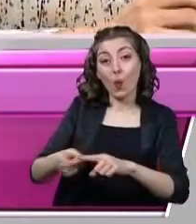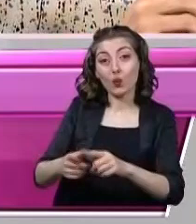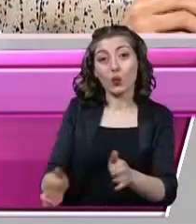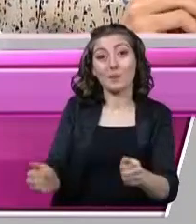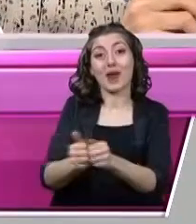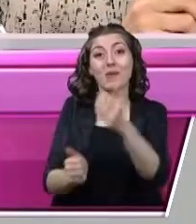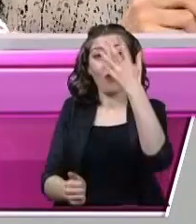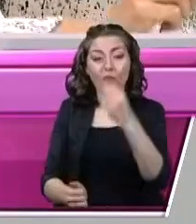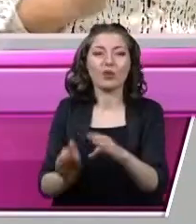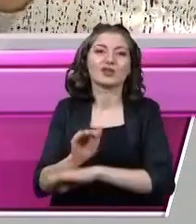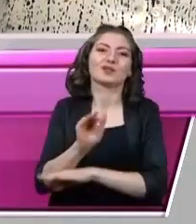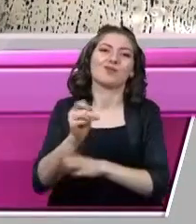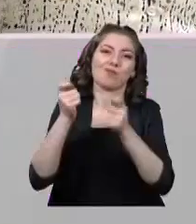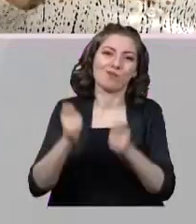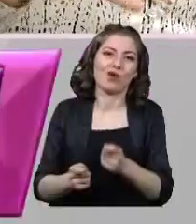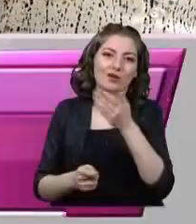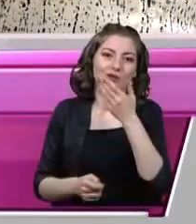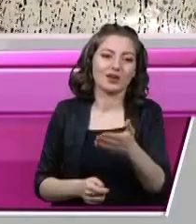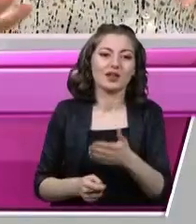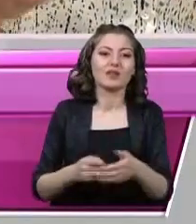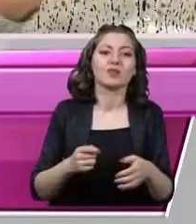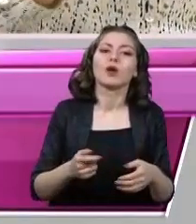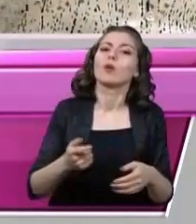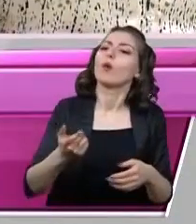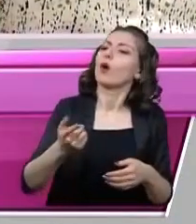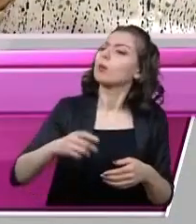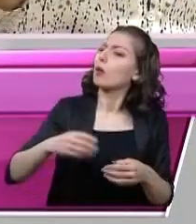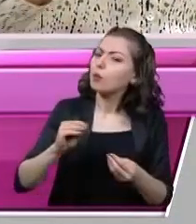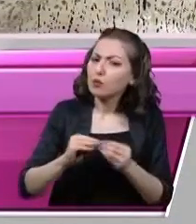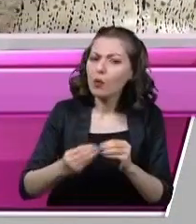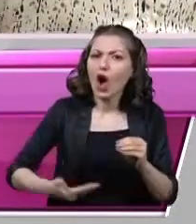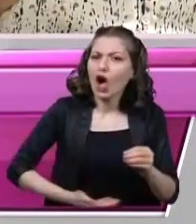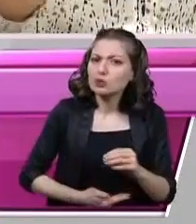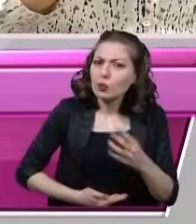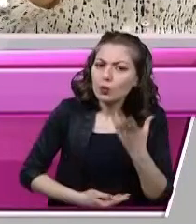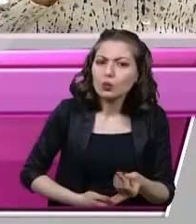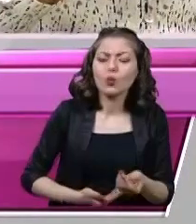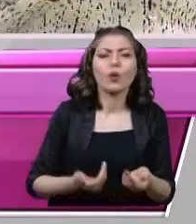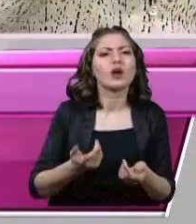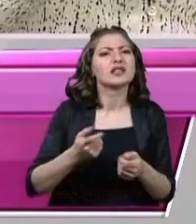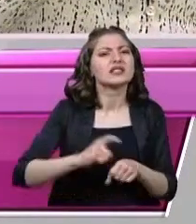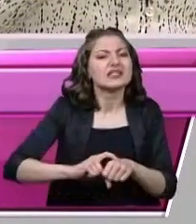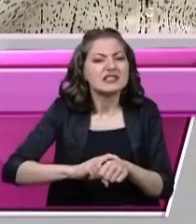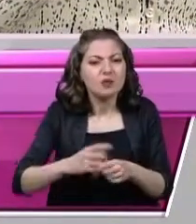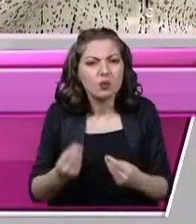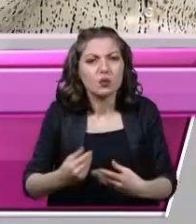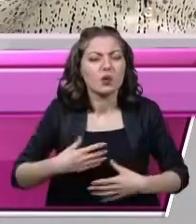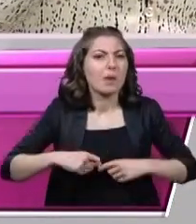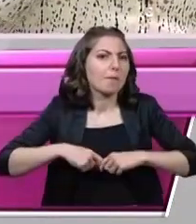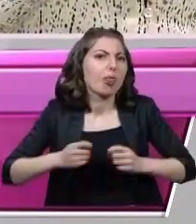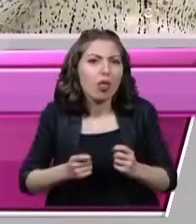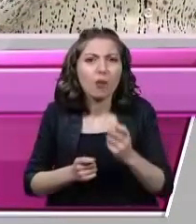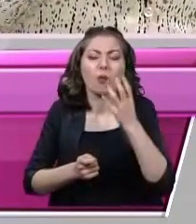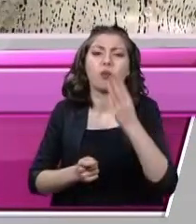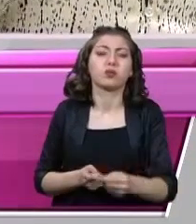benimsemeye çalışıyorlar tabi Burada sevaplar doluyor günahlar doluyor acıtma larda oluyor İncitme lerde oluyor ama temelde